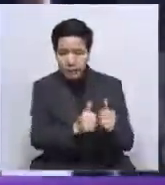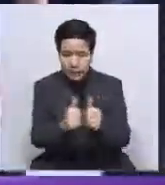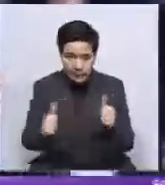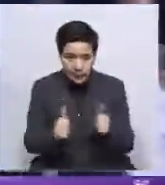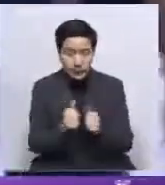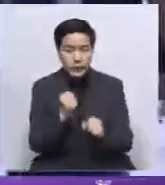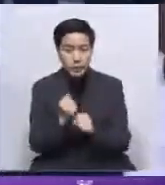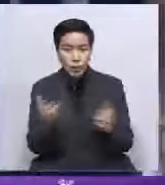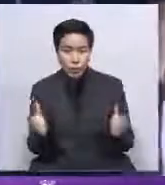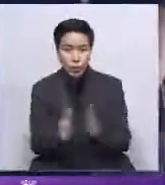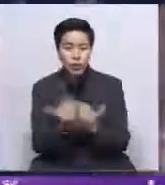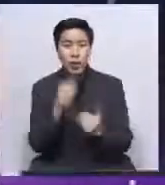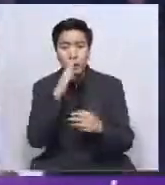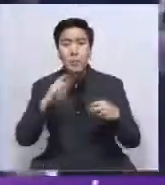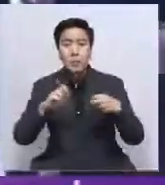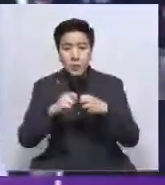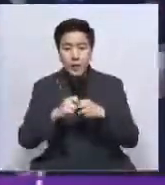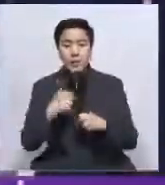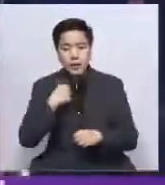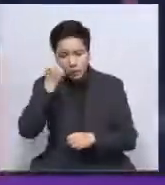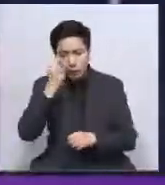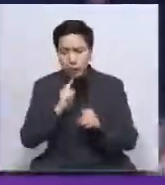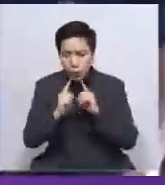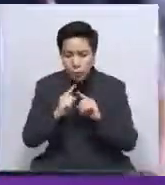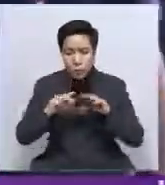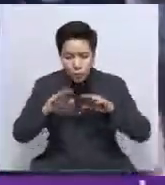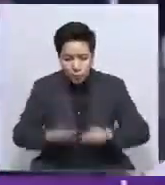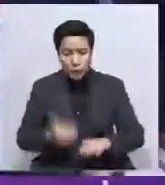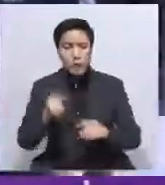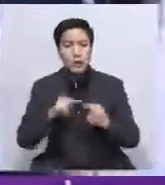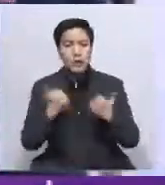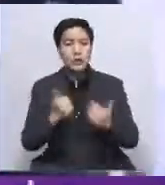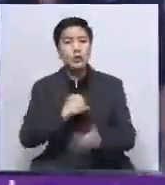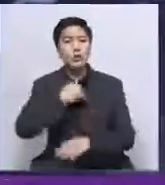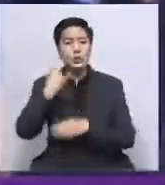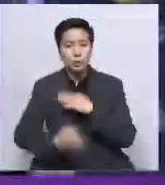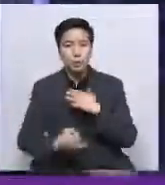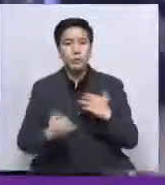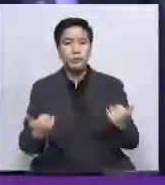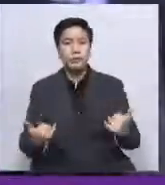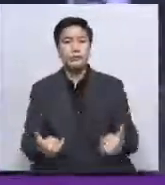มกันได้หากมีปัญหาสามารถพูดคุยทำความเข้าใจกันได้ทุกอย่างก็ยุติ